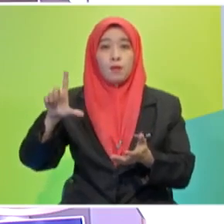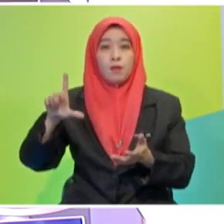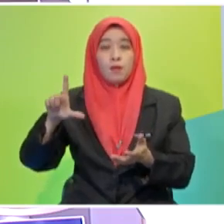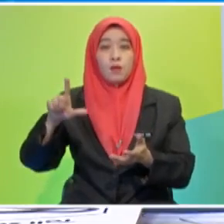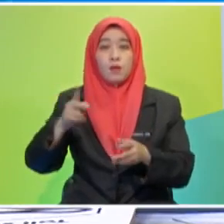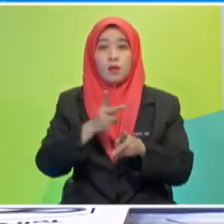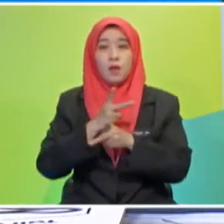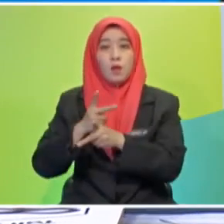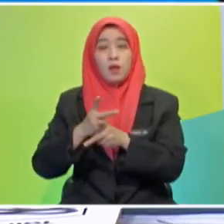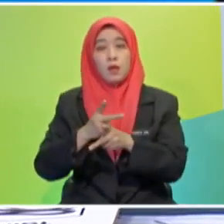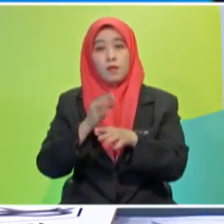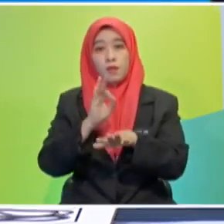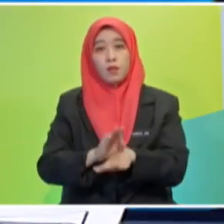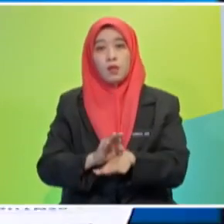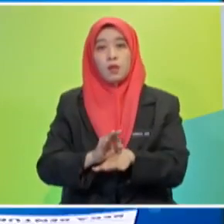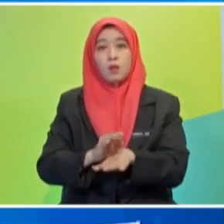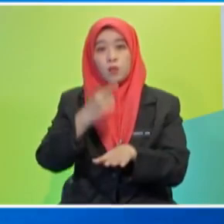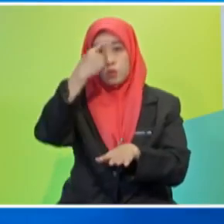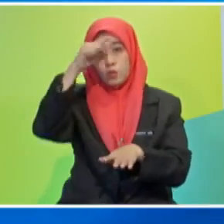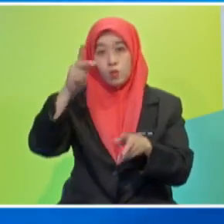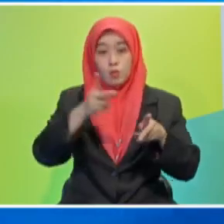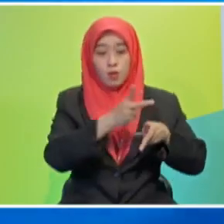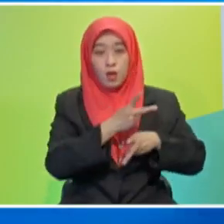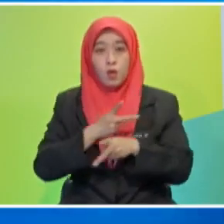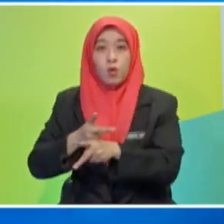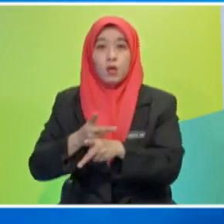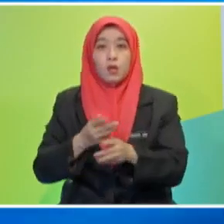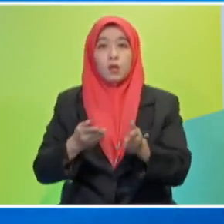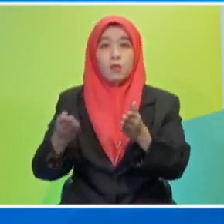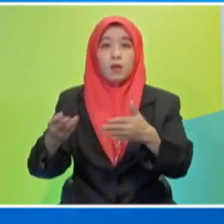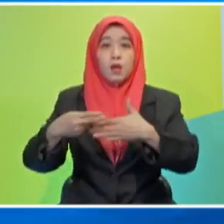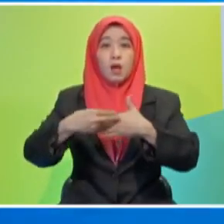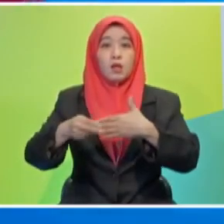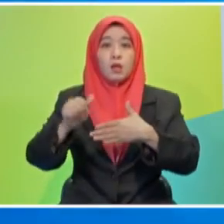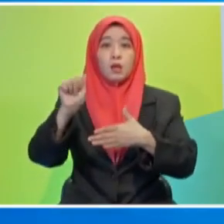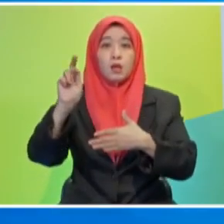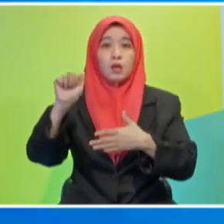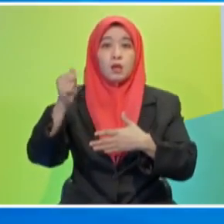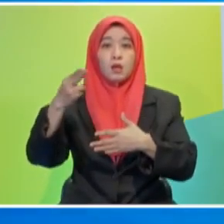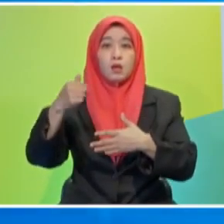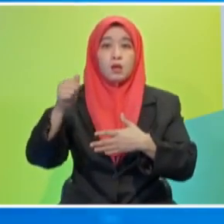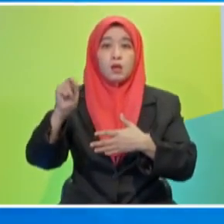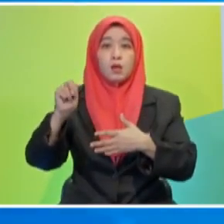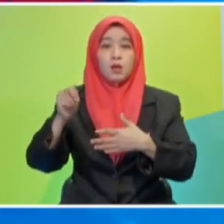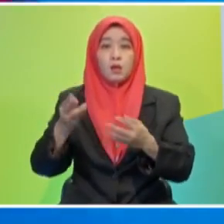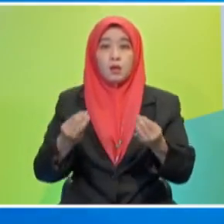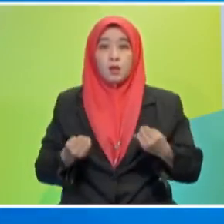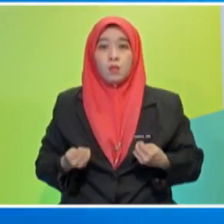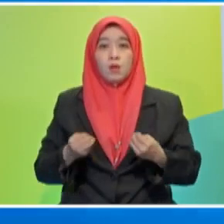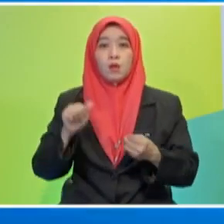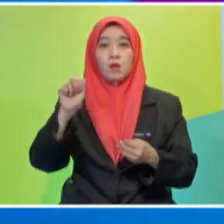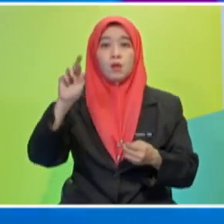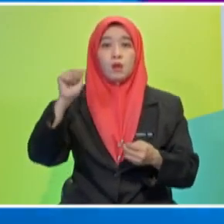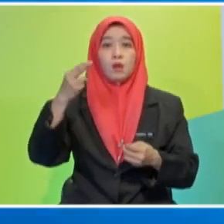secara amnya ialah untuk mengawal, memberi arahan untuk dan sebagainya, menerima arahan, memberi arahan dan